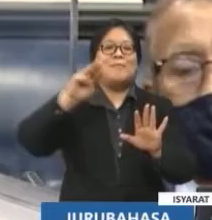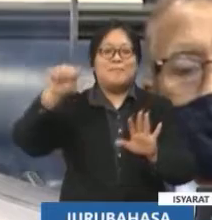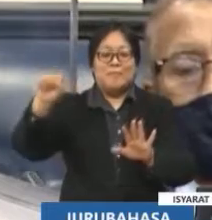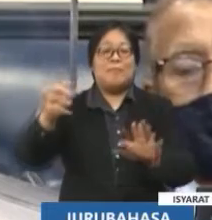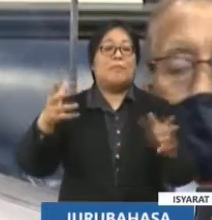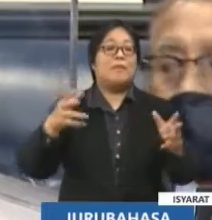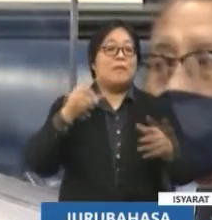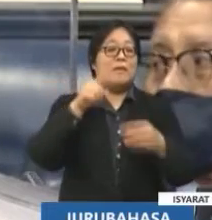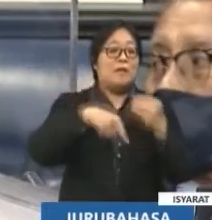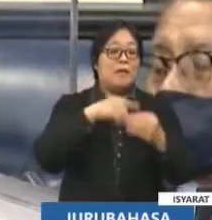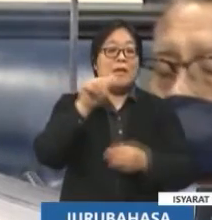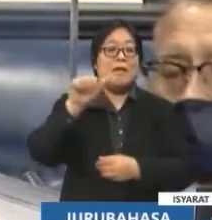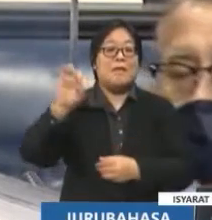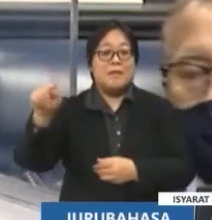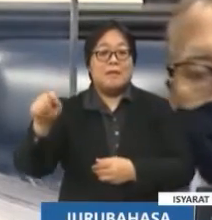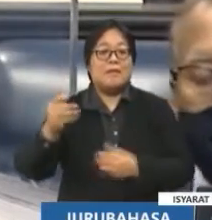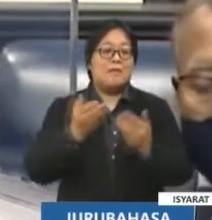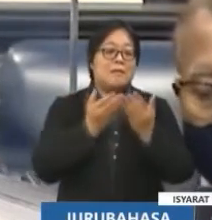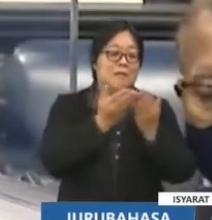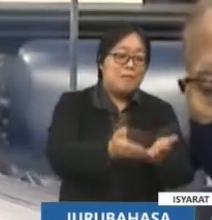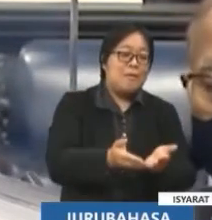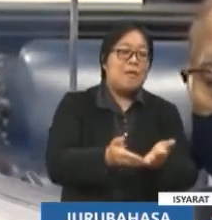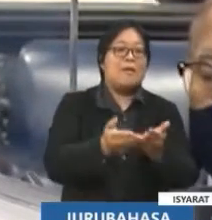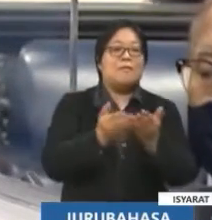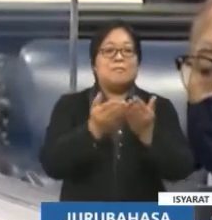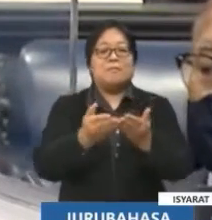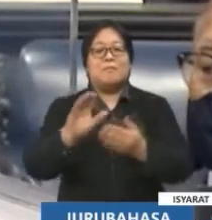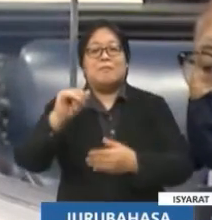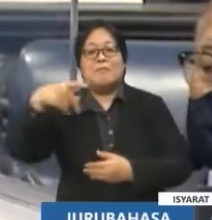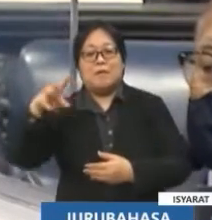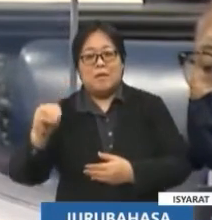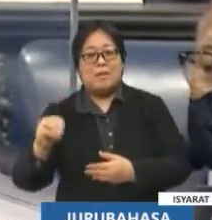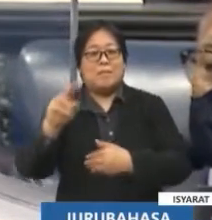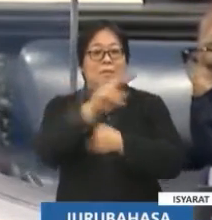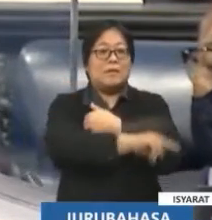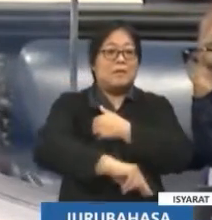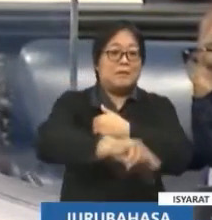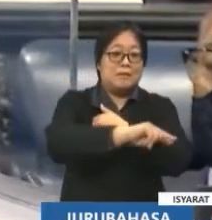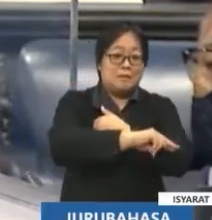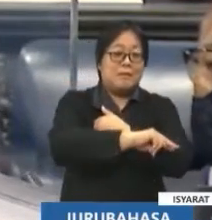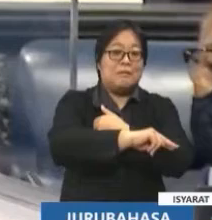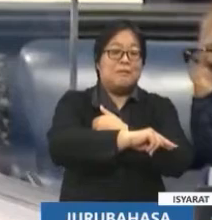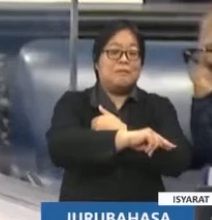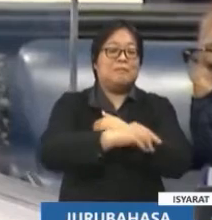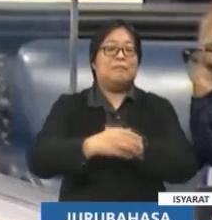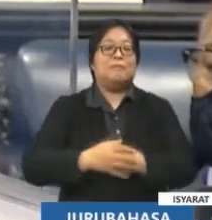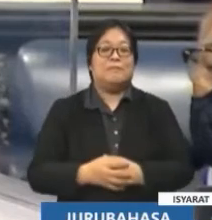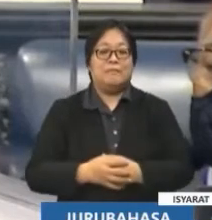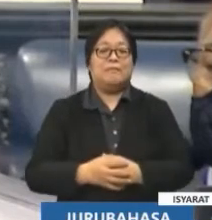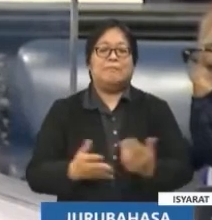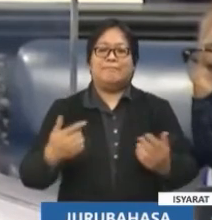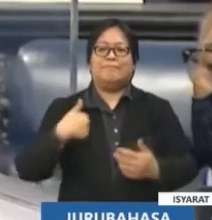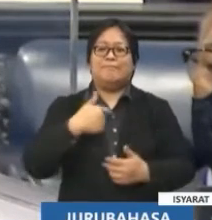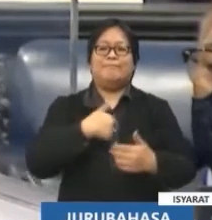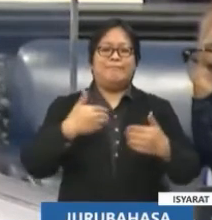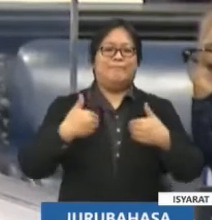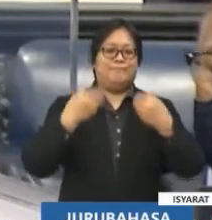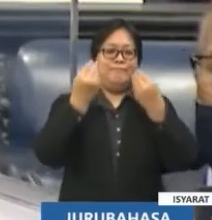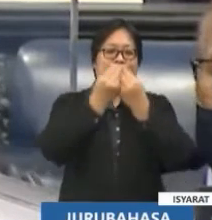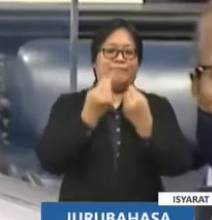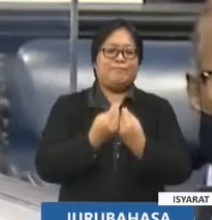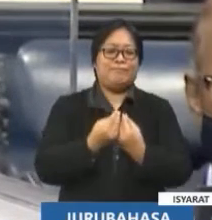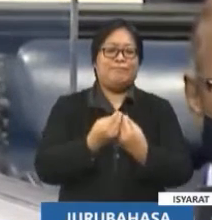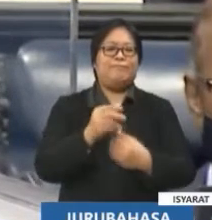tentang ecek-ecek kapadan but American Aamir negeri-negeri di dalam negara kita kita mempunyai